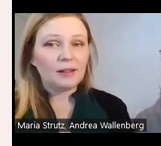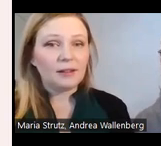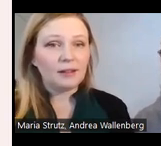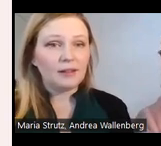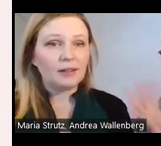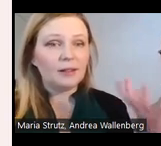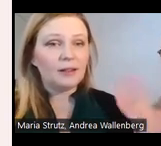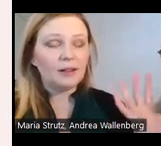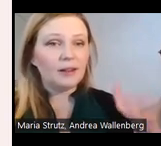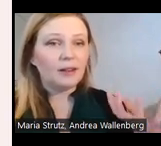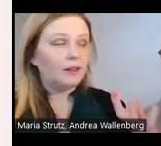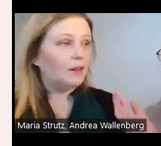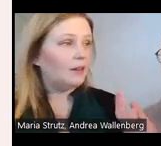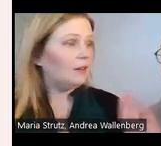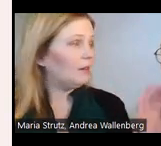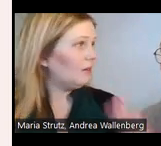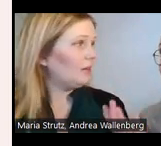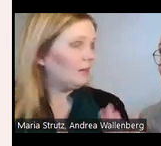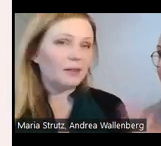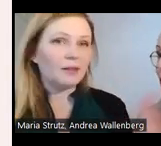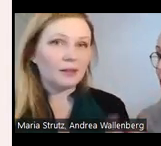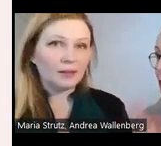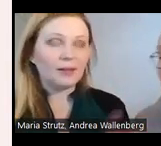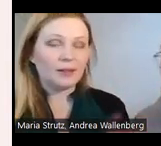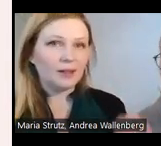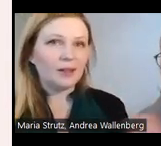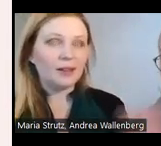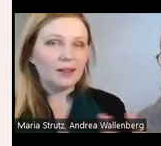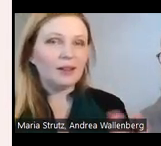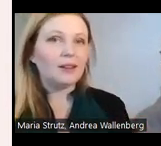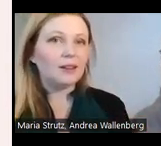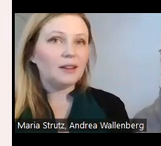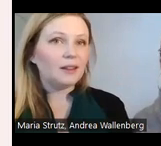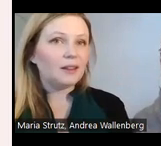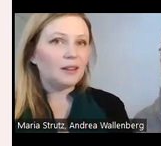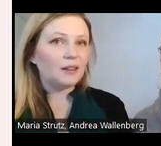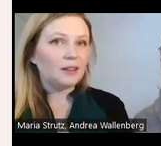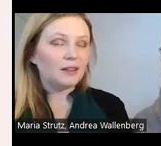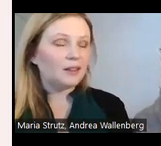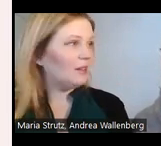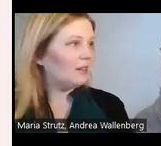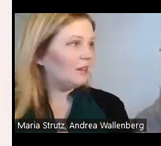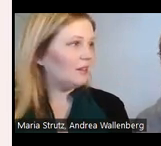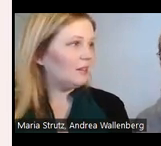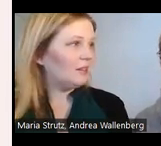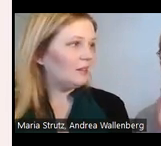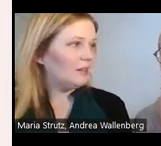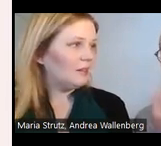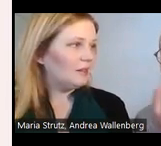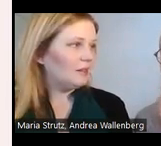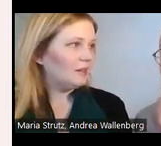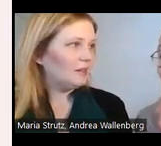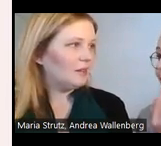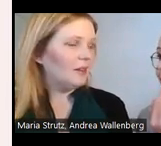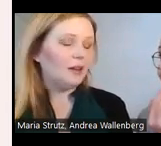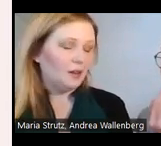få uttrycka sig. För armarna och benen, alltså lemmarna, utvecklas mycket tidigare än en